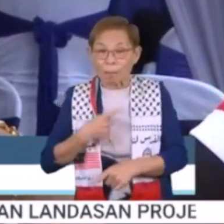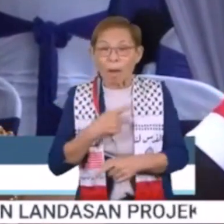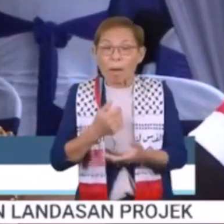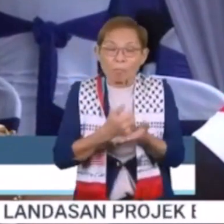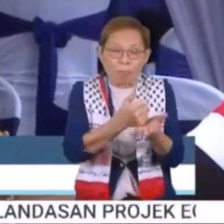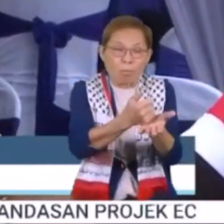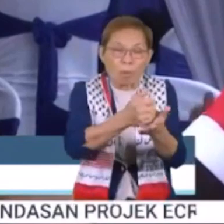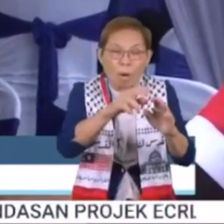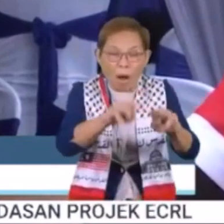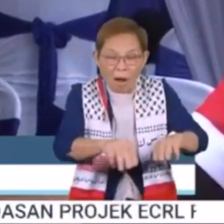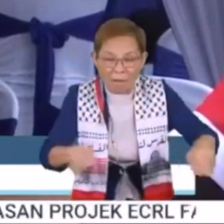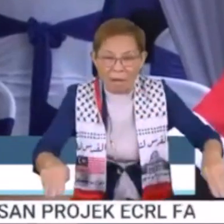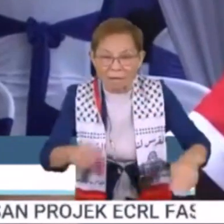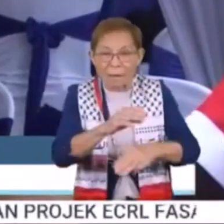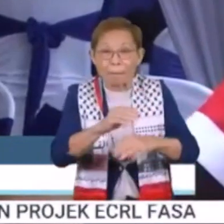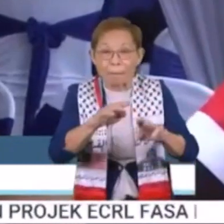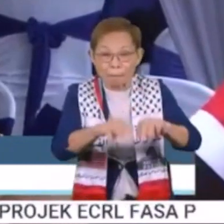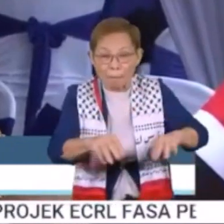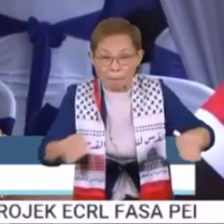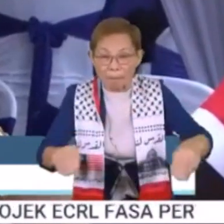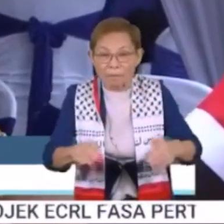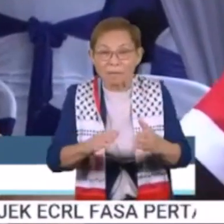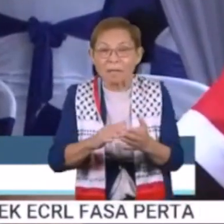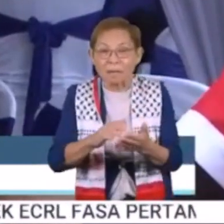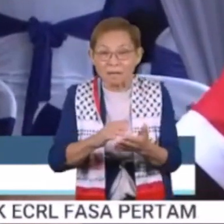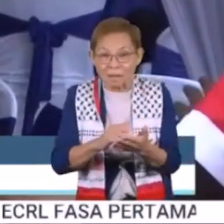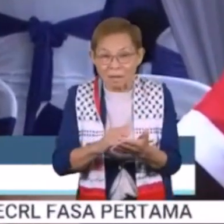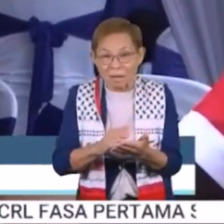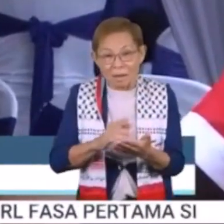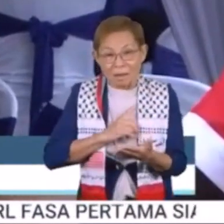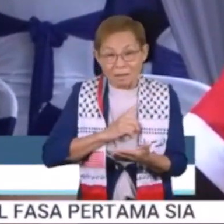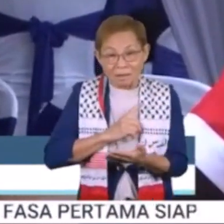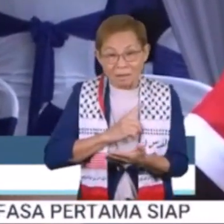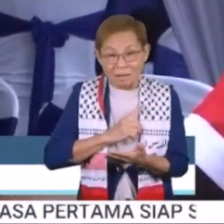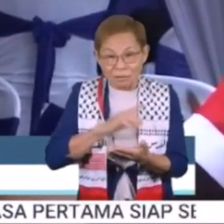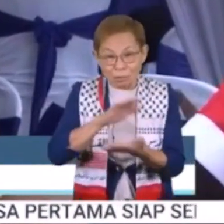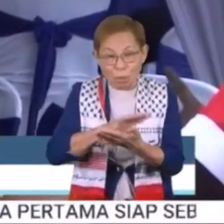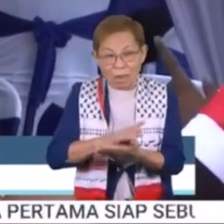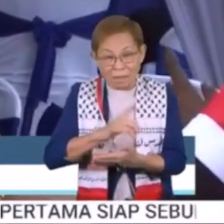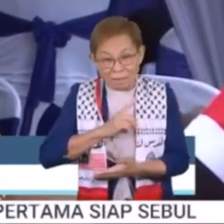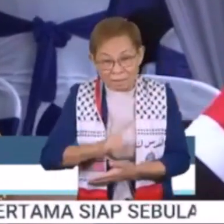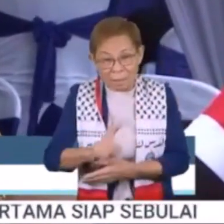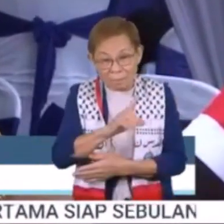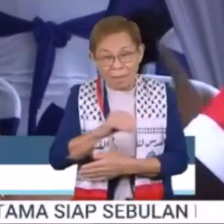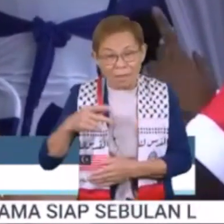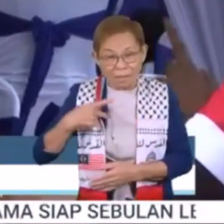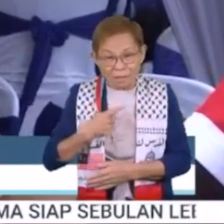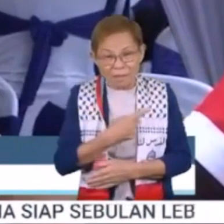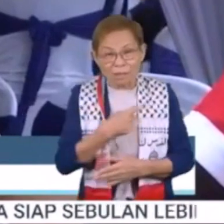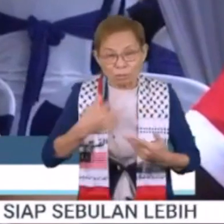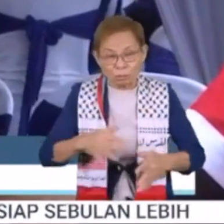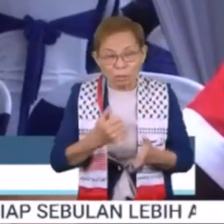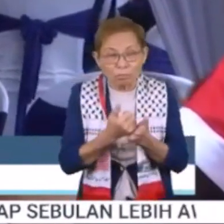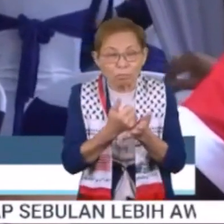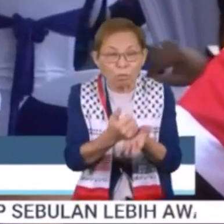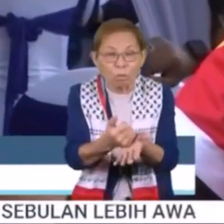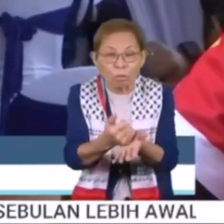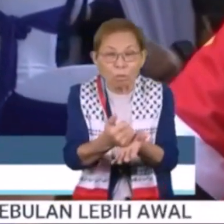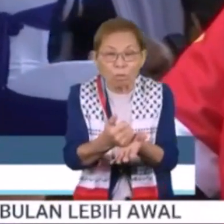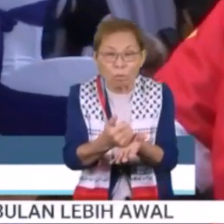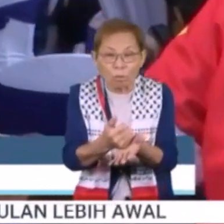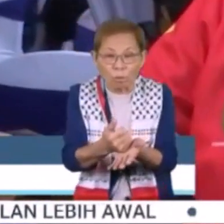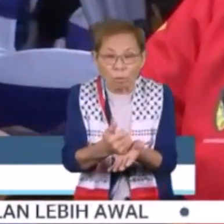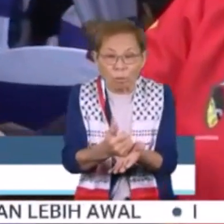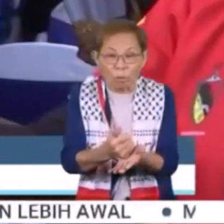dan pelajar-pelajar tahfiz di Madrasah Lengging. Dan kemudian kita juga telah menyantuni dan